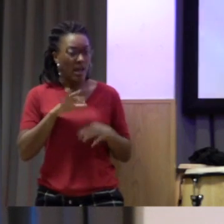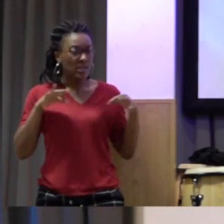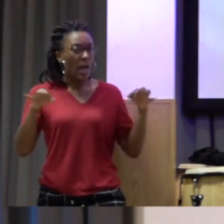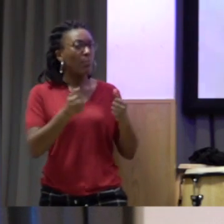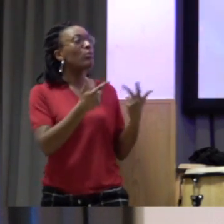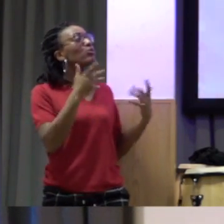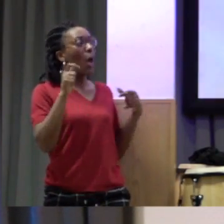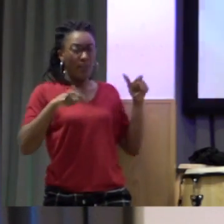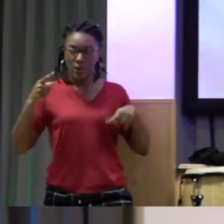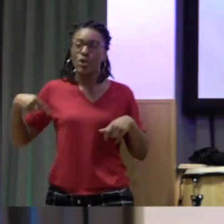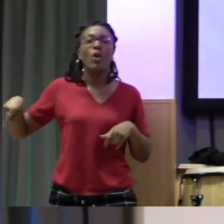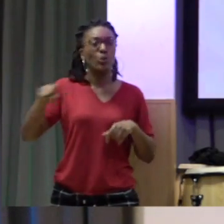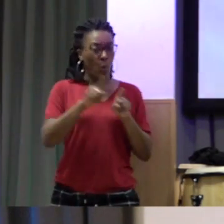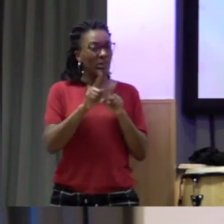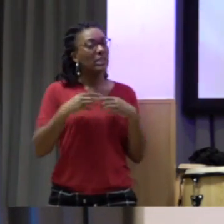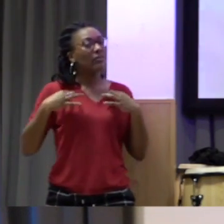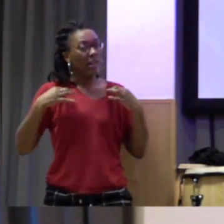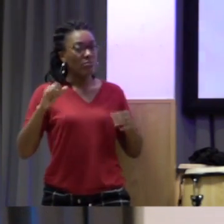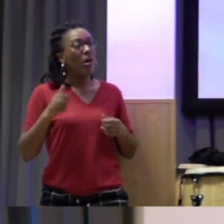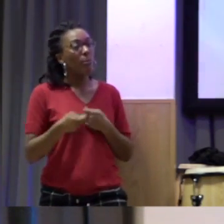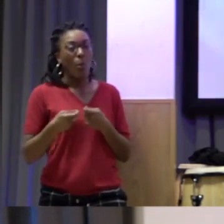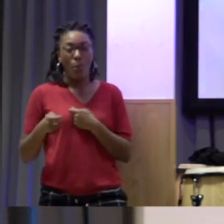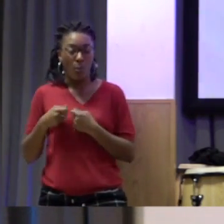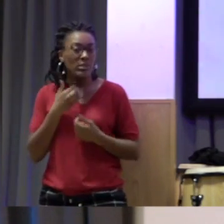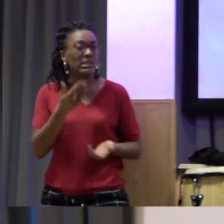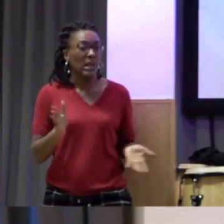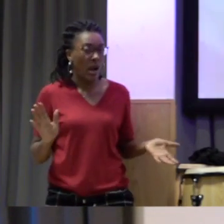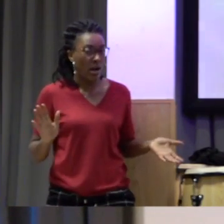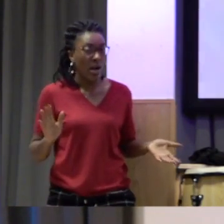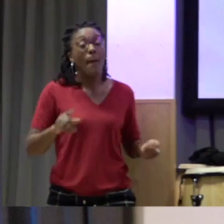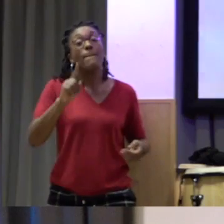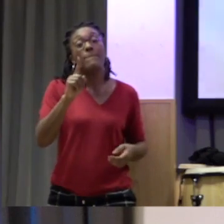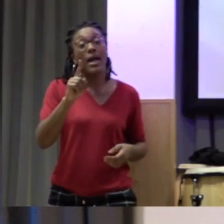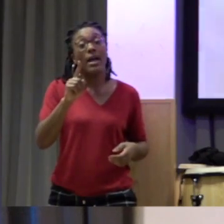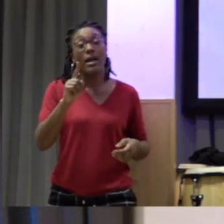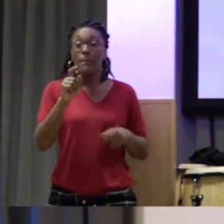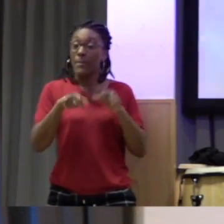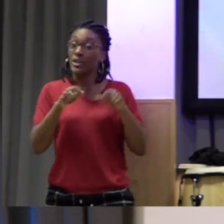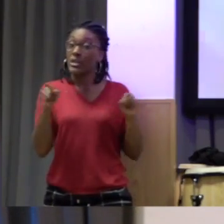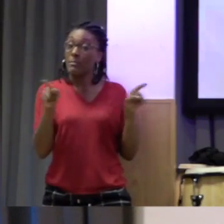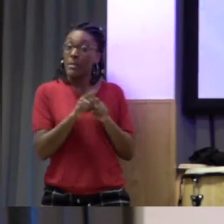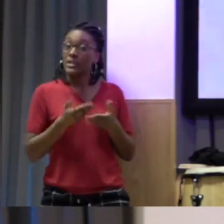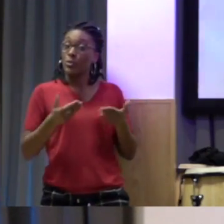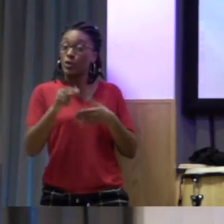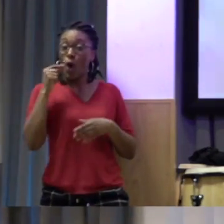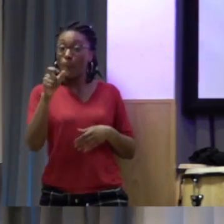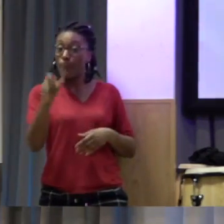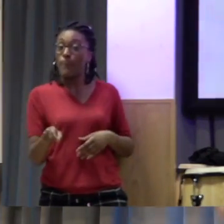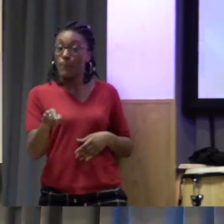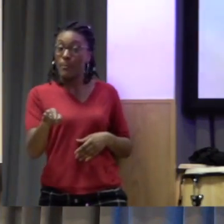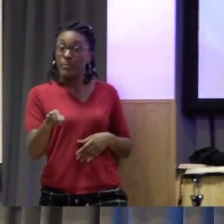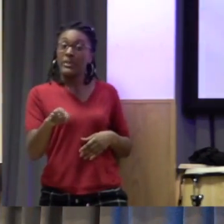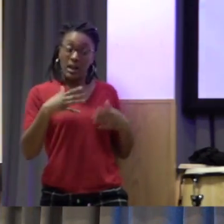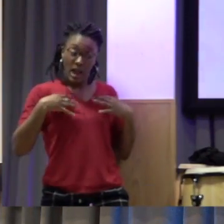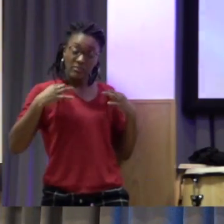plusieurs personnes dans le même cas. Or, il se trouve que d'autres personnes dans la même situation que cet homme étaient